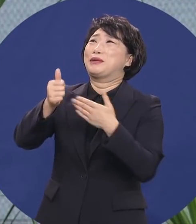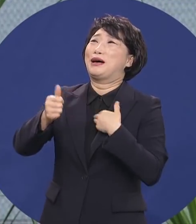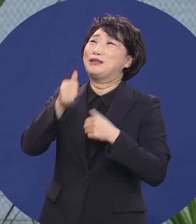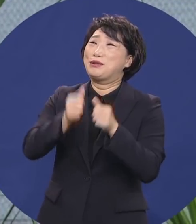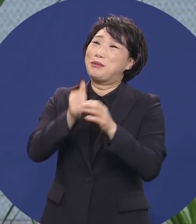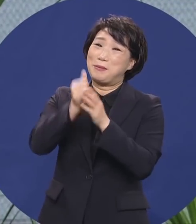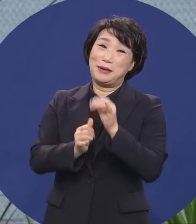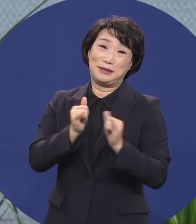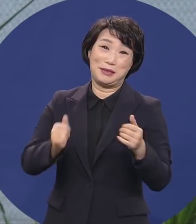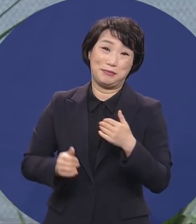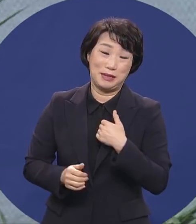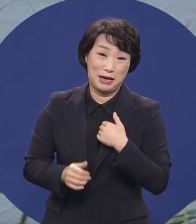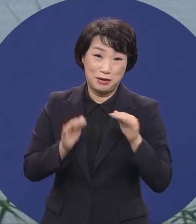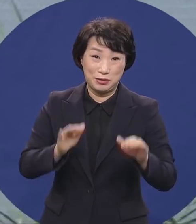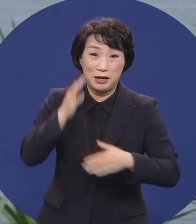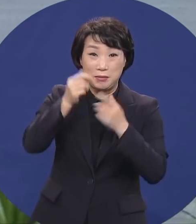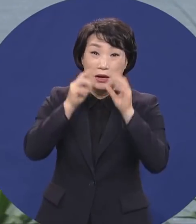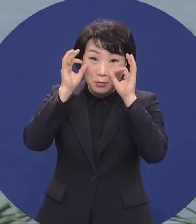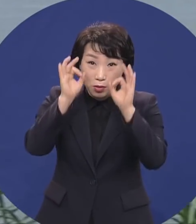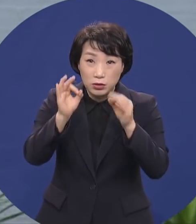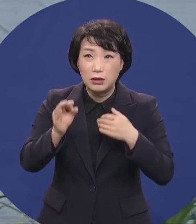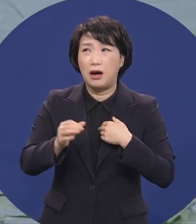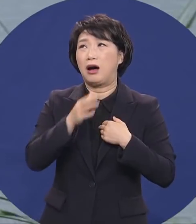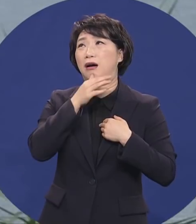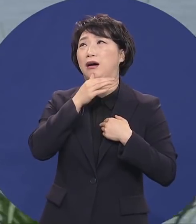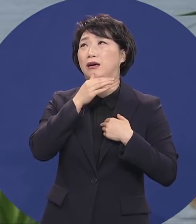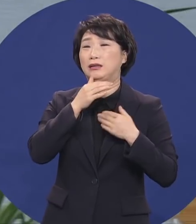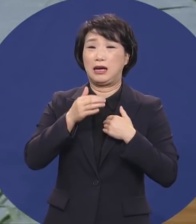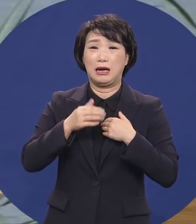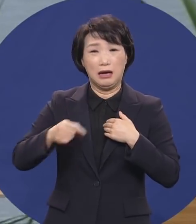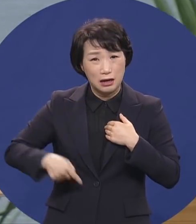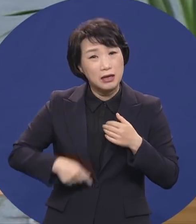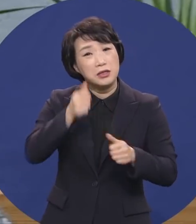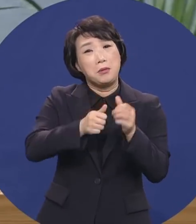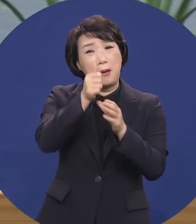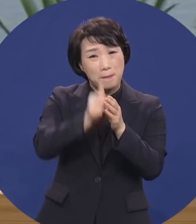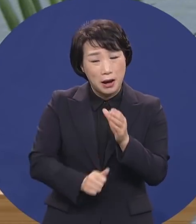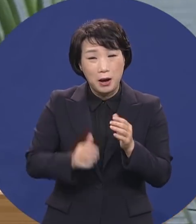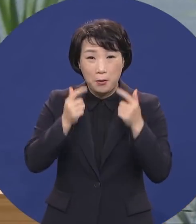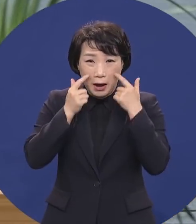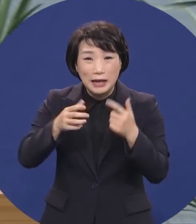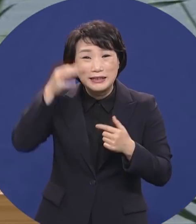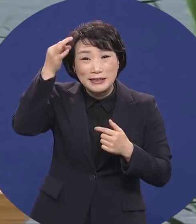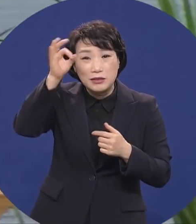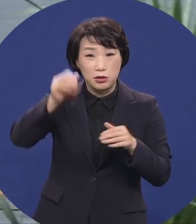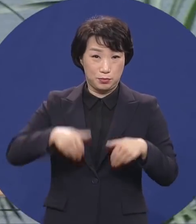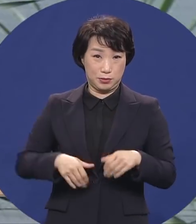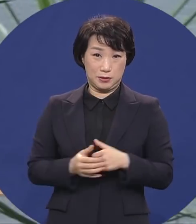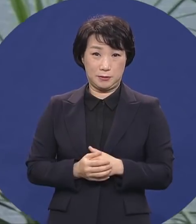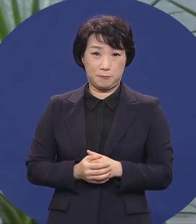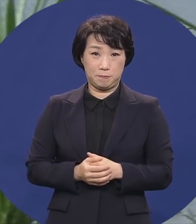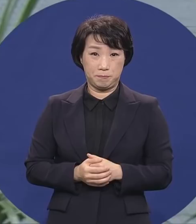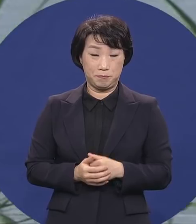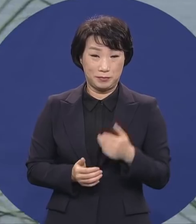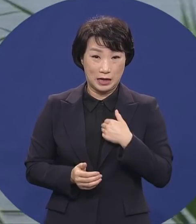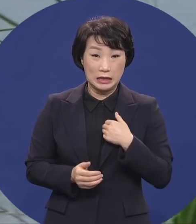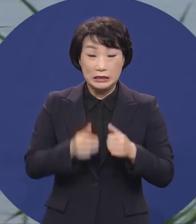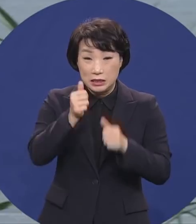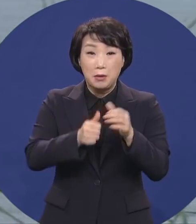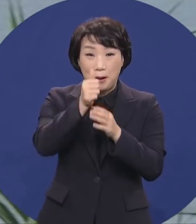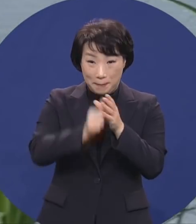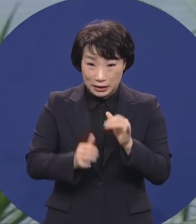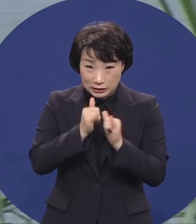자입니다. 오늘 말씀 들어보니 나는 시험 든 자입니다. 확신하게 인정하라 이 말이에요. 나는 시험